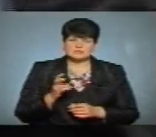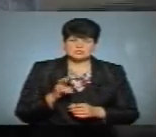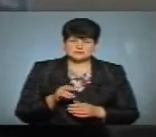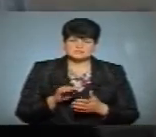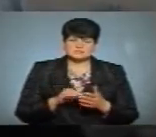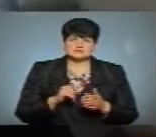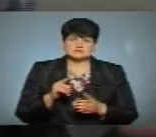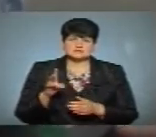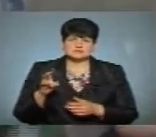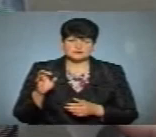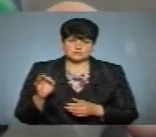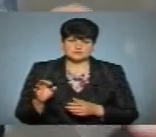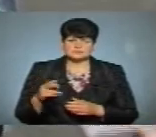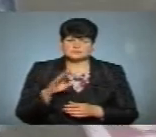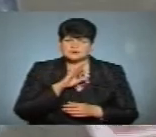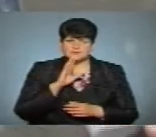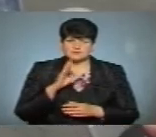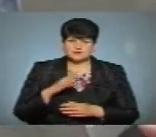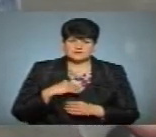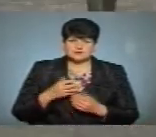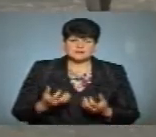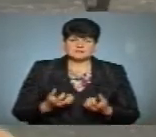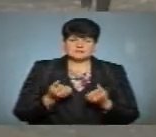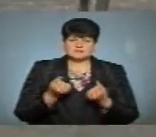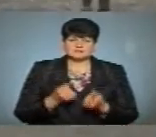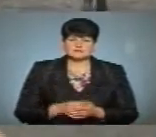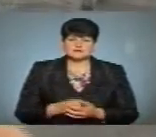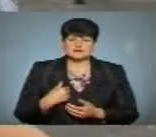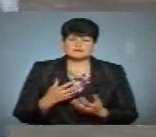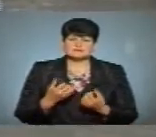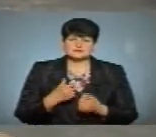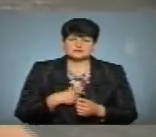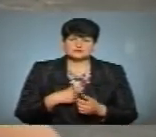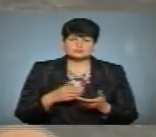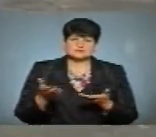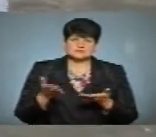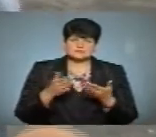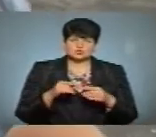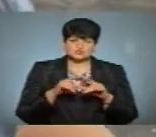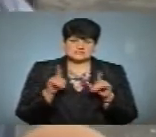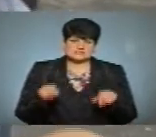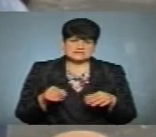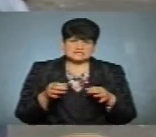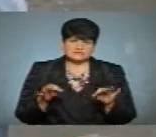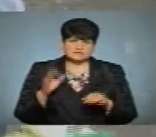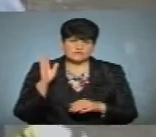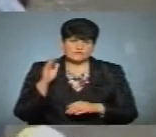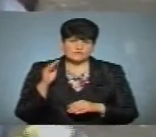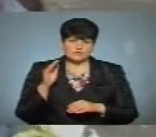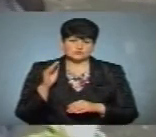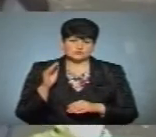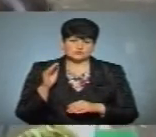ЗНО з англійської з мамою, і вона мене підтримує дуже сильно. Я взяла з собою запрошення, сертифікат, воду